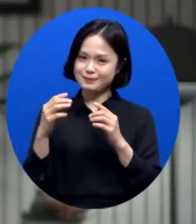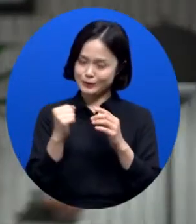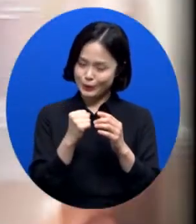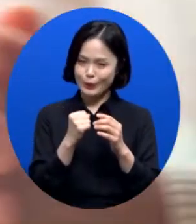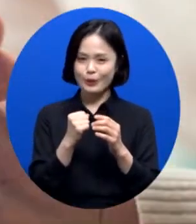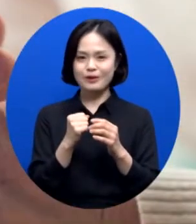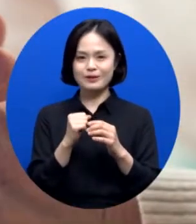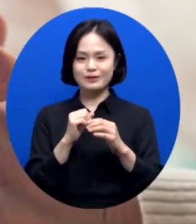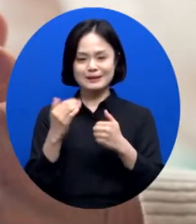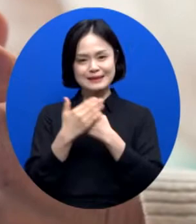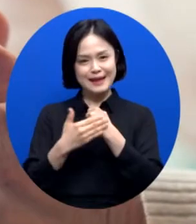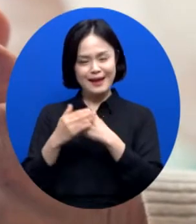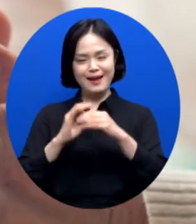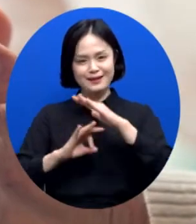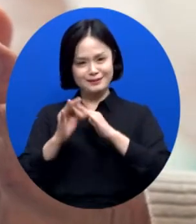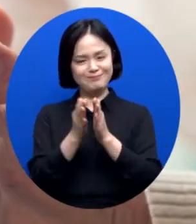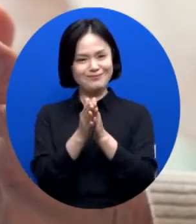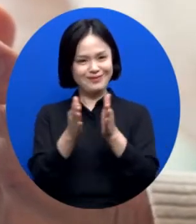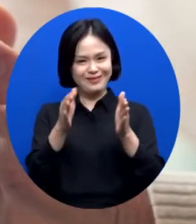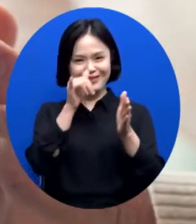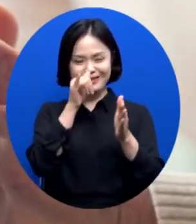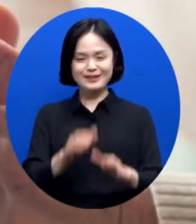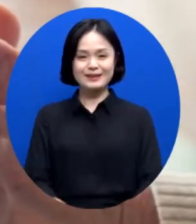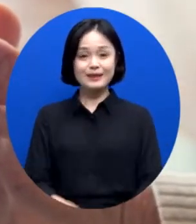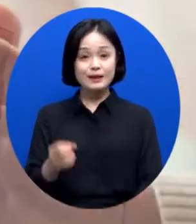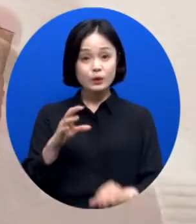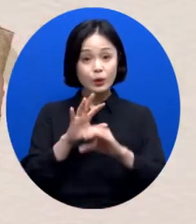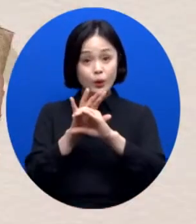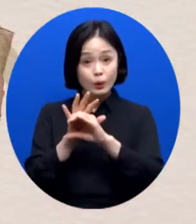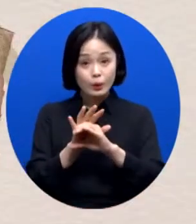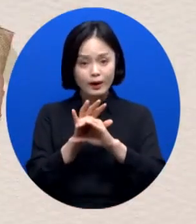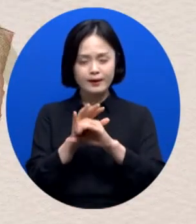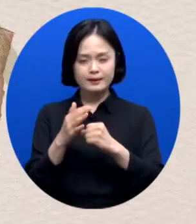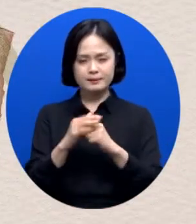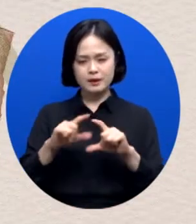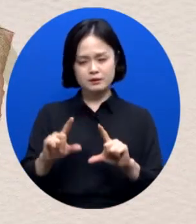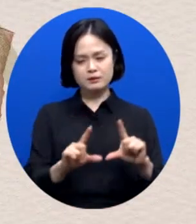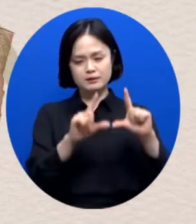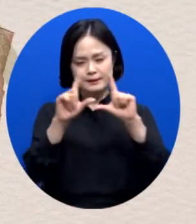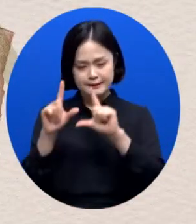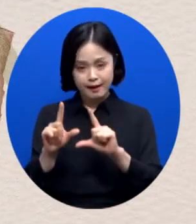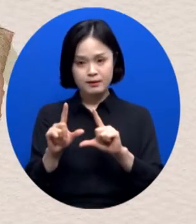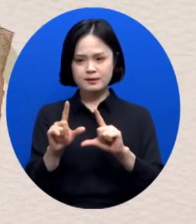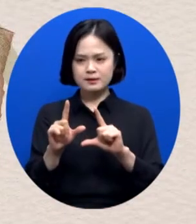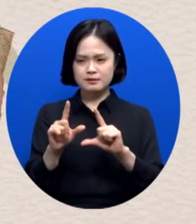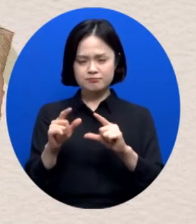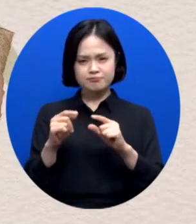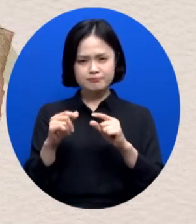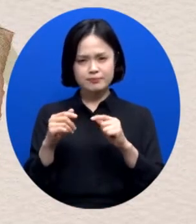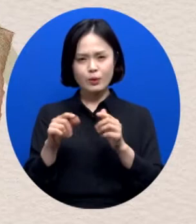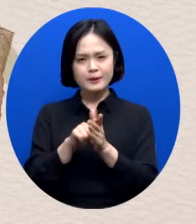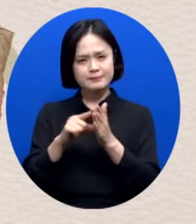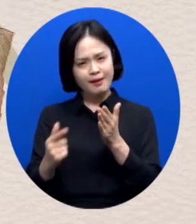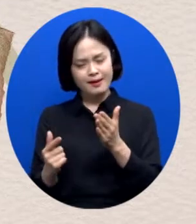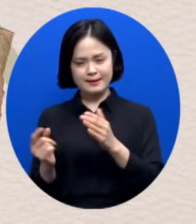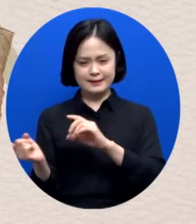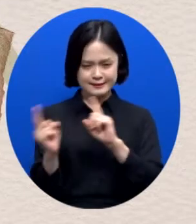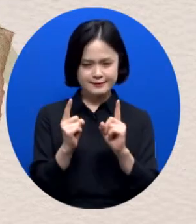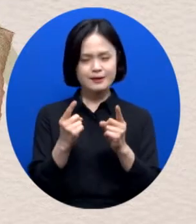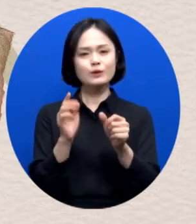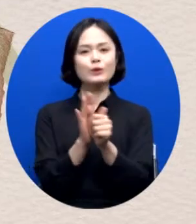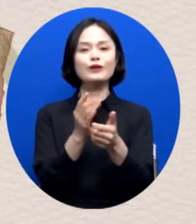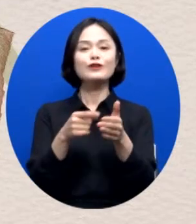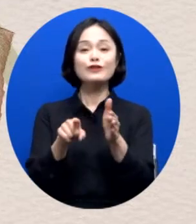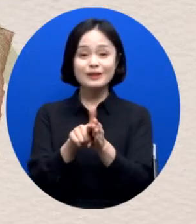시작합니다. 코로나로 쓰러진 일상을 찬양으로 세우는 하루 세 번의 예배도 눈에 띕니다. 감미로운